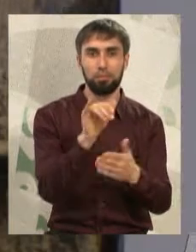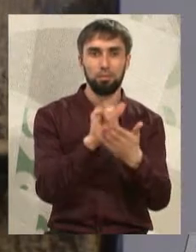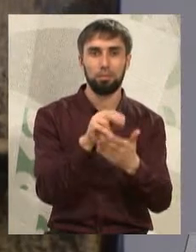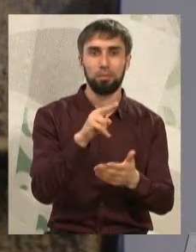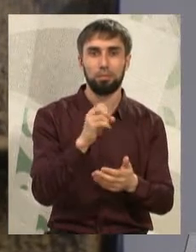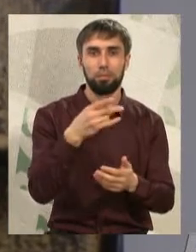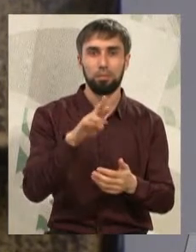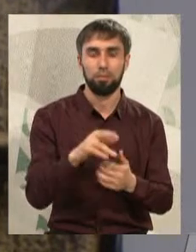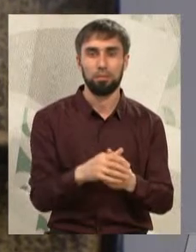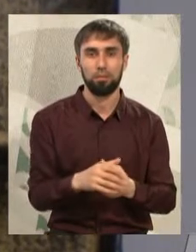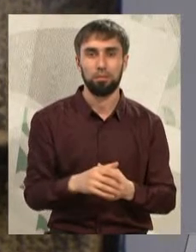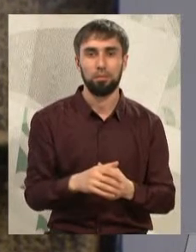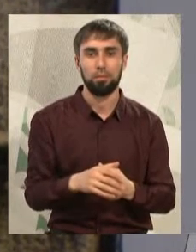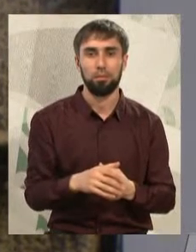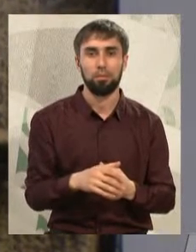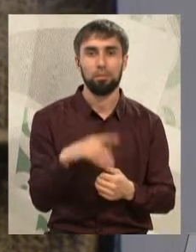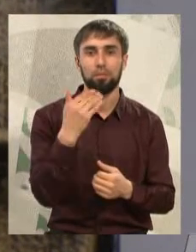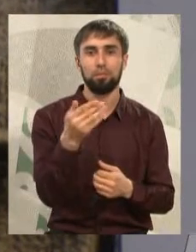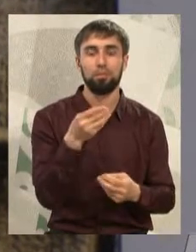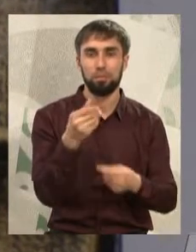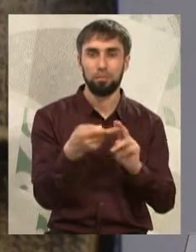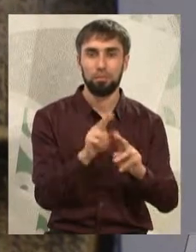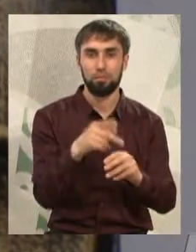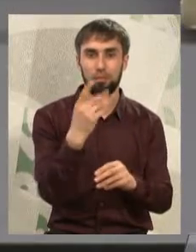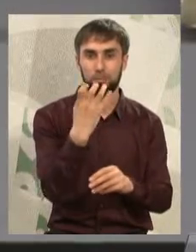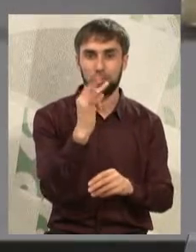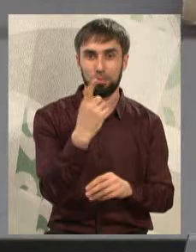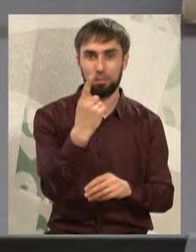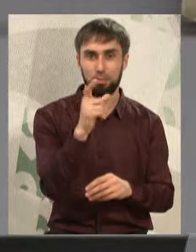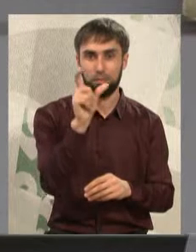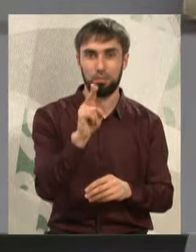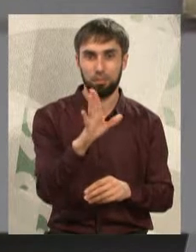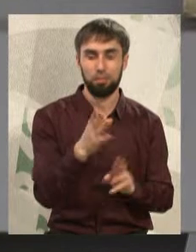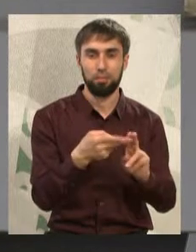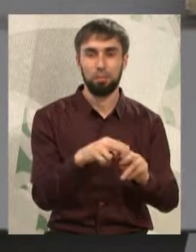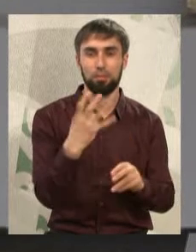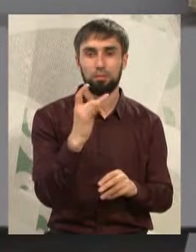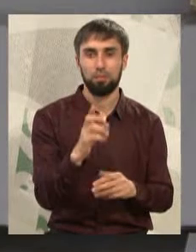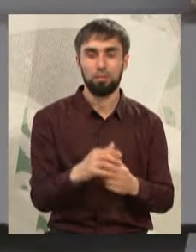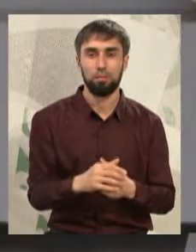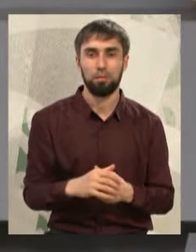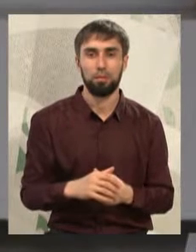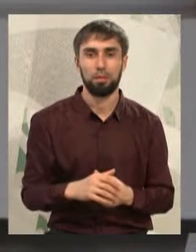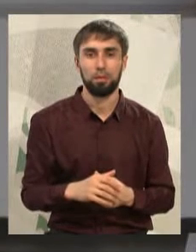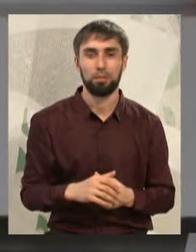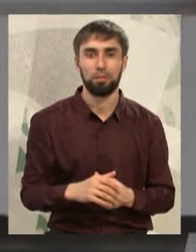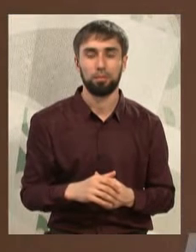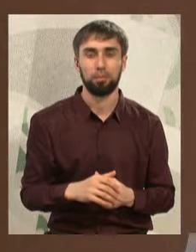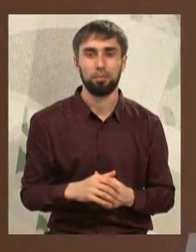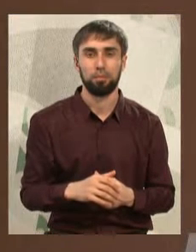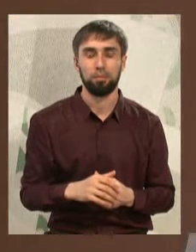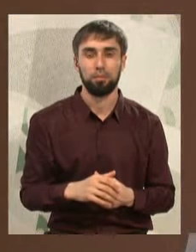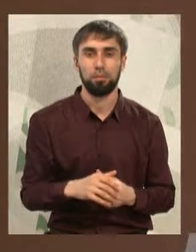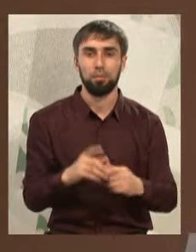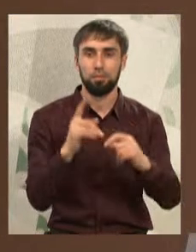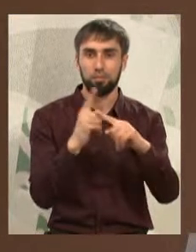прайс состоит из следующих сумм. Обслуживание домов стоит 14 рублей 50 копеек с каждого квадратного метра жилплощади владельца.